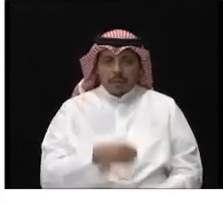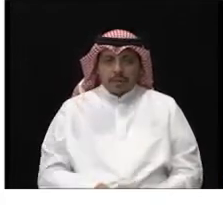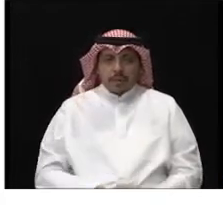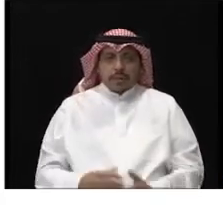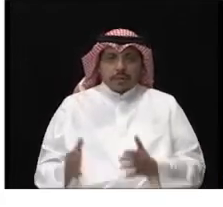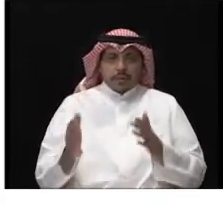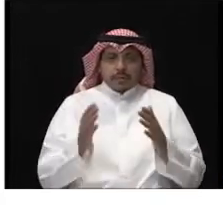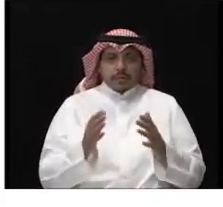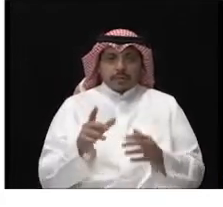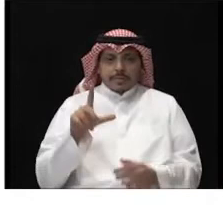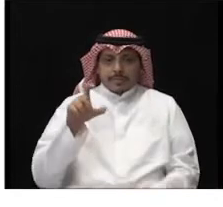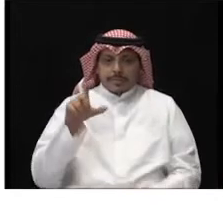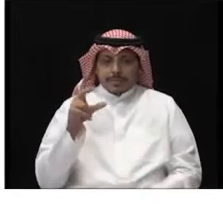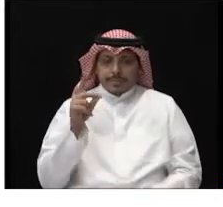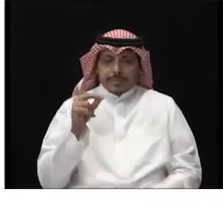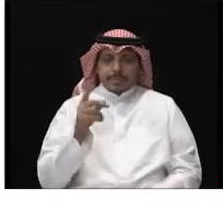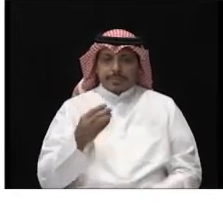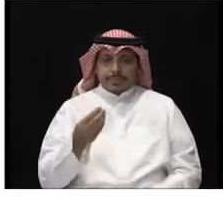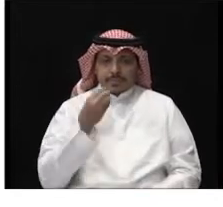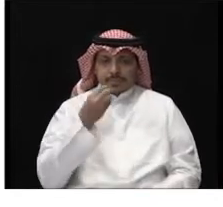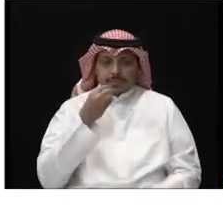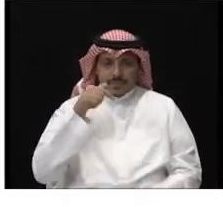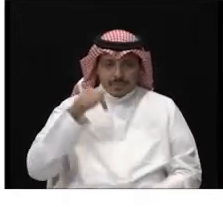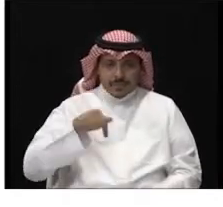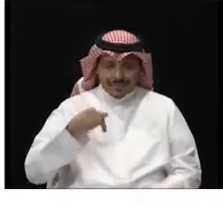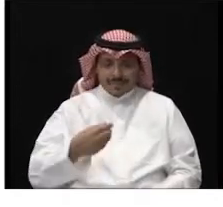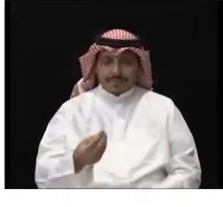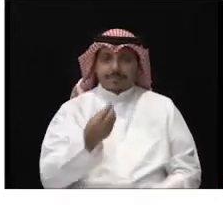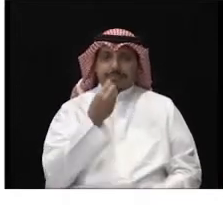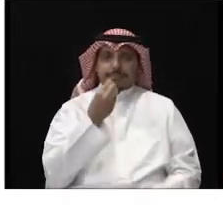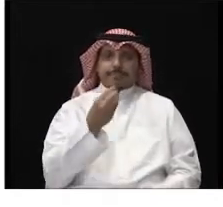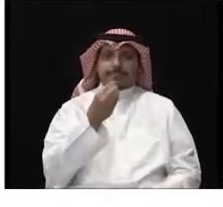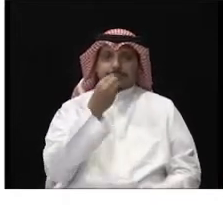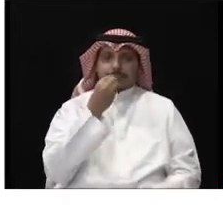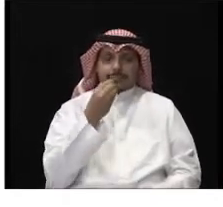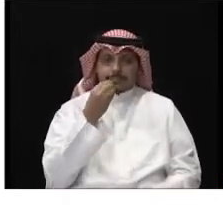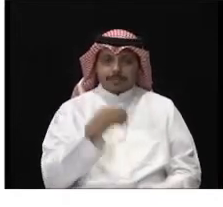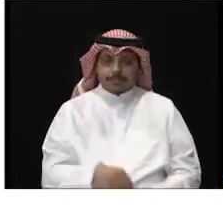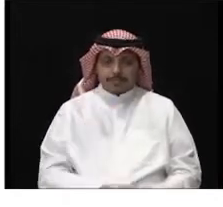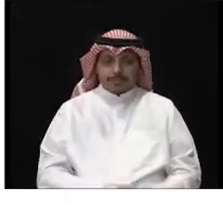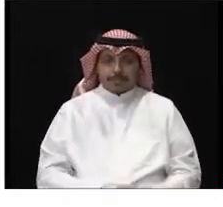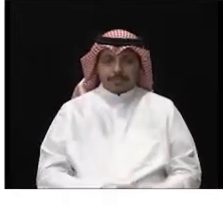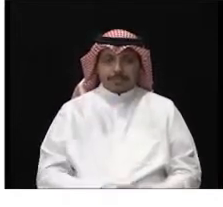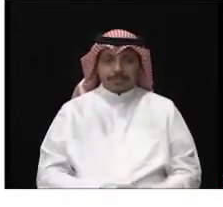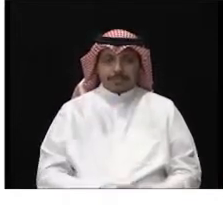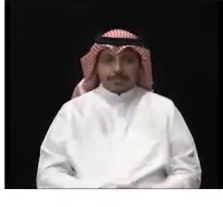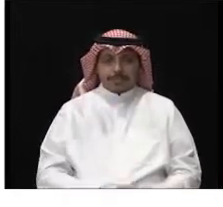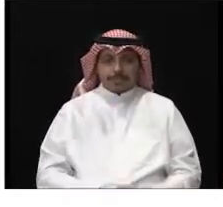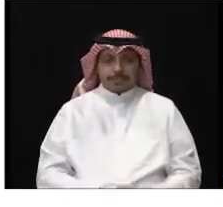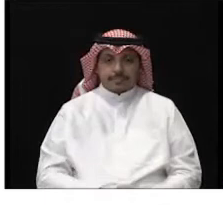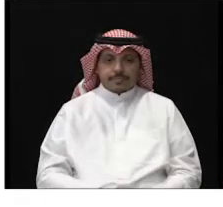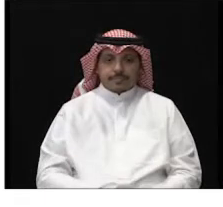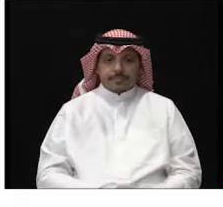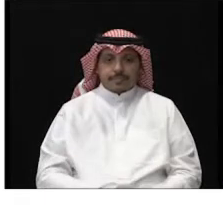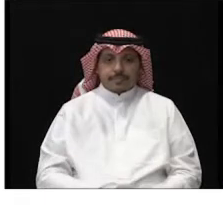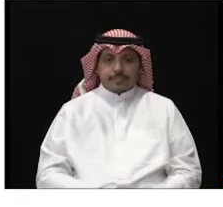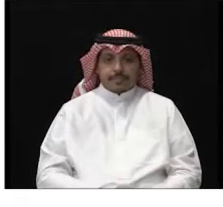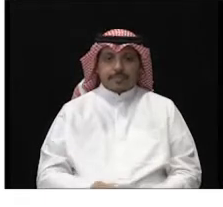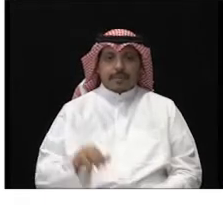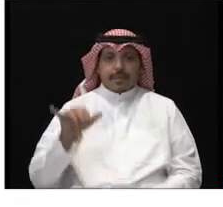فعل، أليس كذلك؟ نعم هو فعل، إذن يأكل فعل. أما اليد